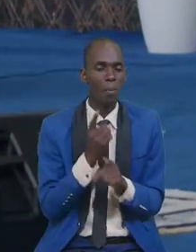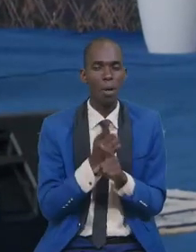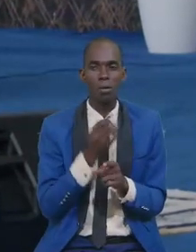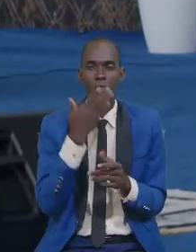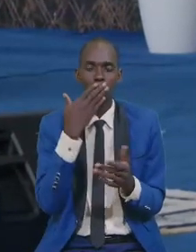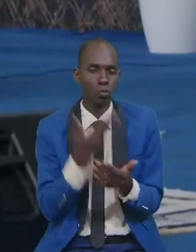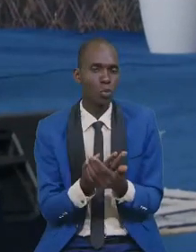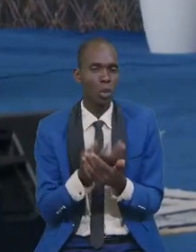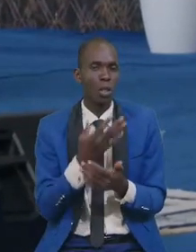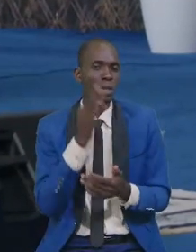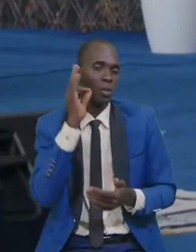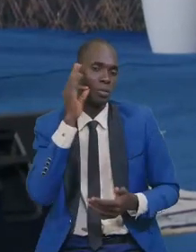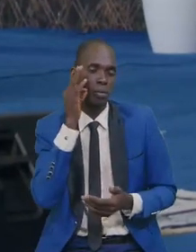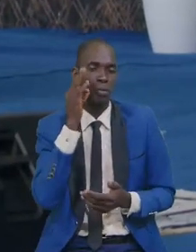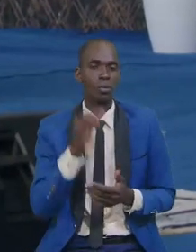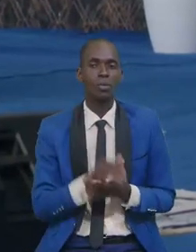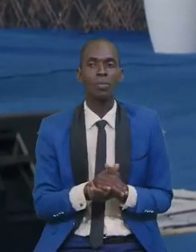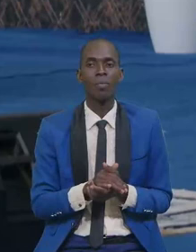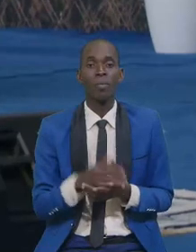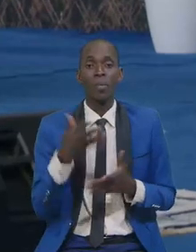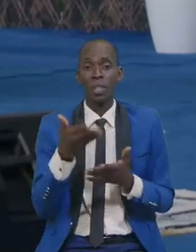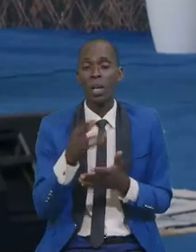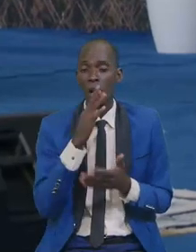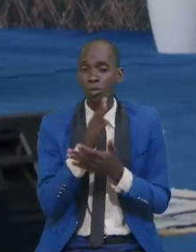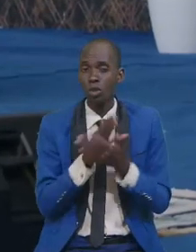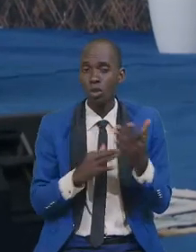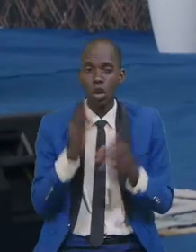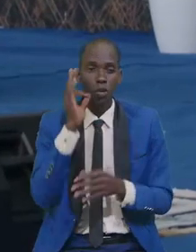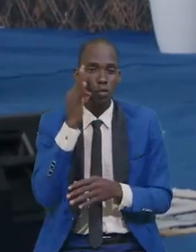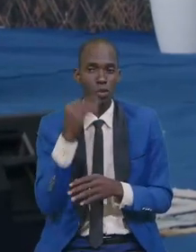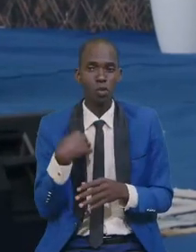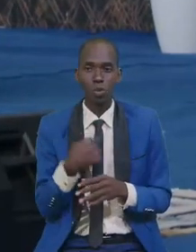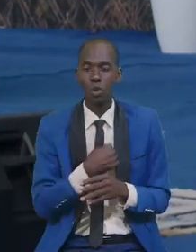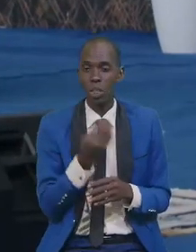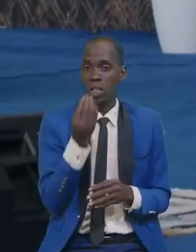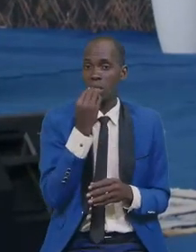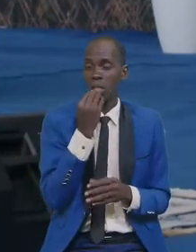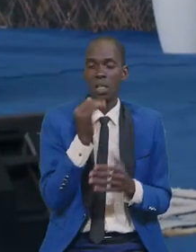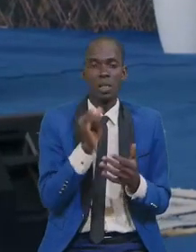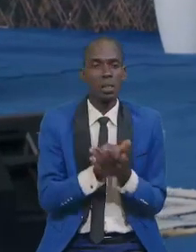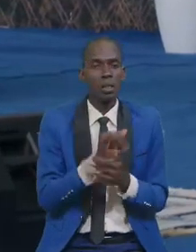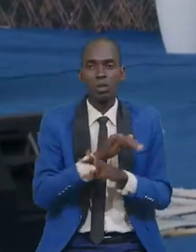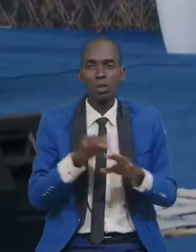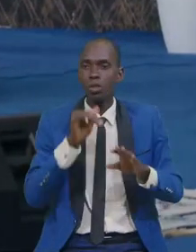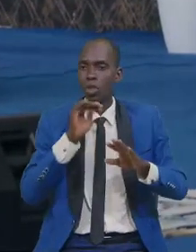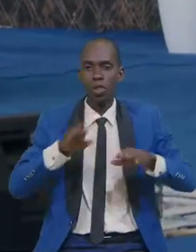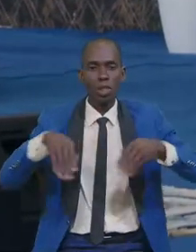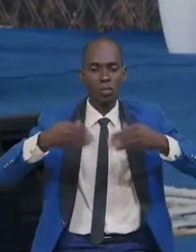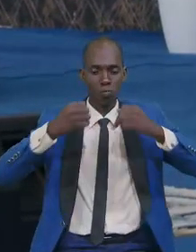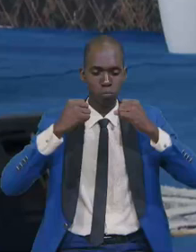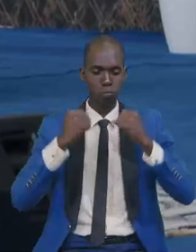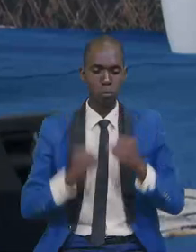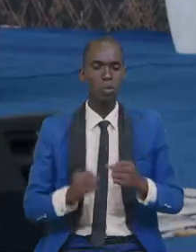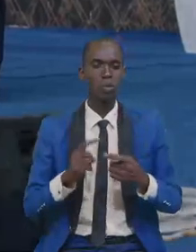bonne nourriture. Il y a un type de repas, de nourriture que nous mangeons et qui ne fortifie pas